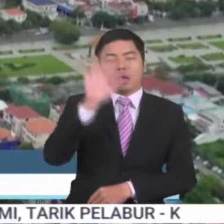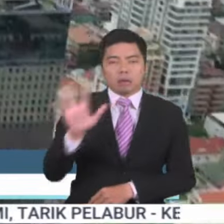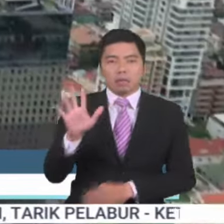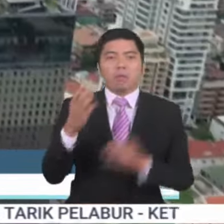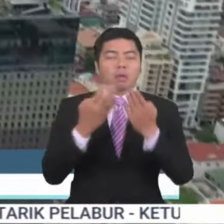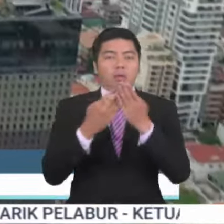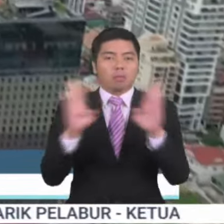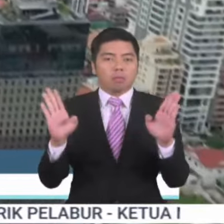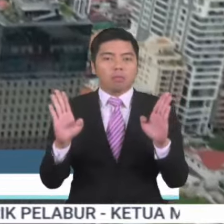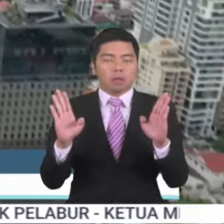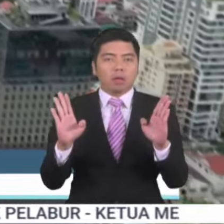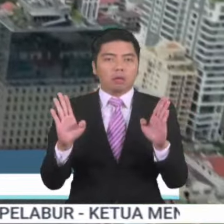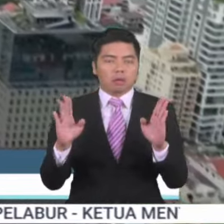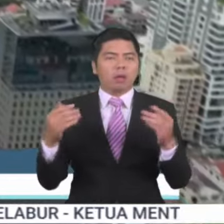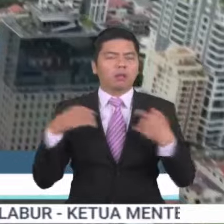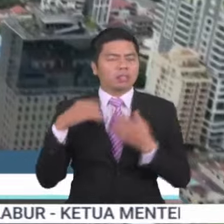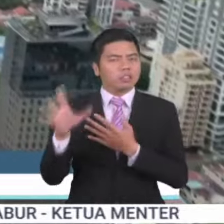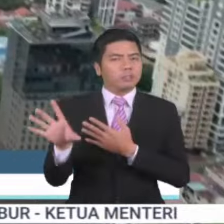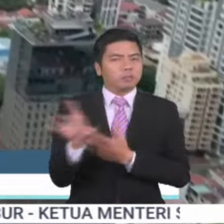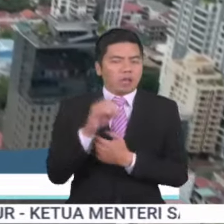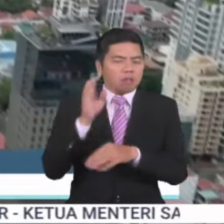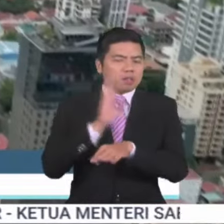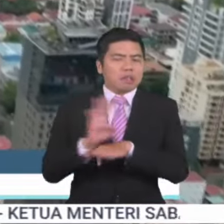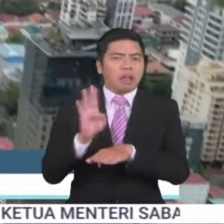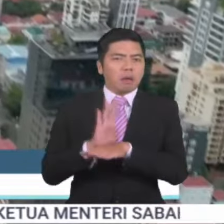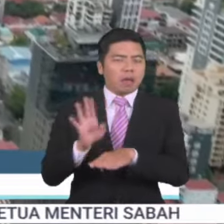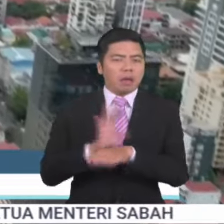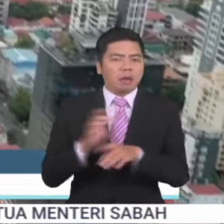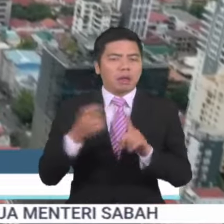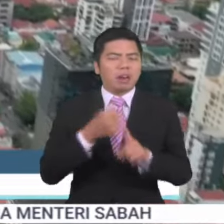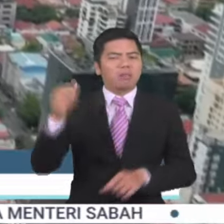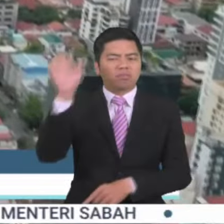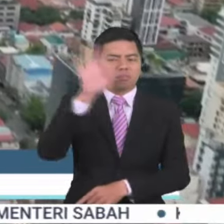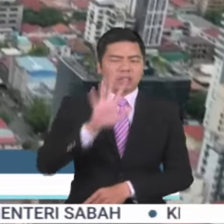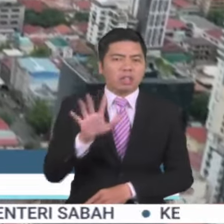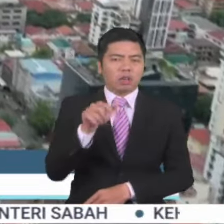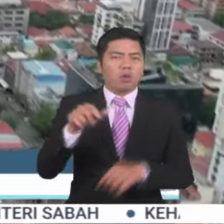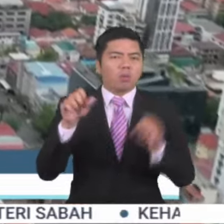Dalam hal ini kita dapati bahawa perdagangan antara negara-negara ASEAN ini